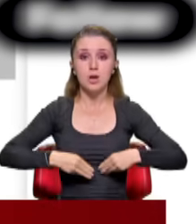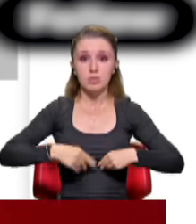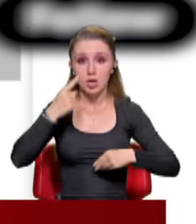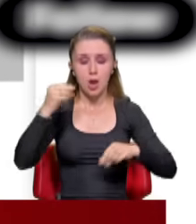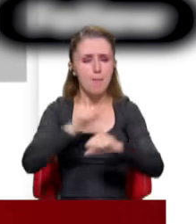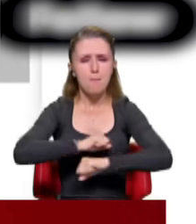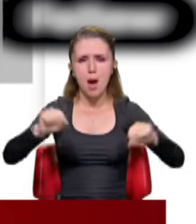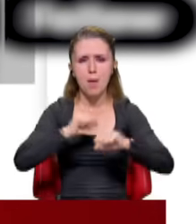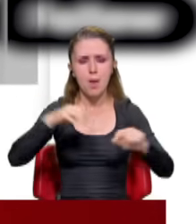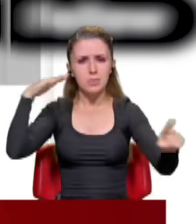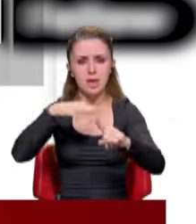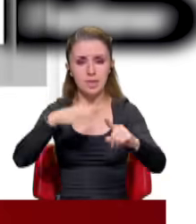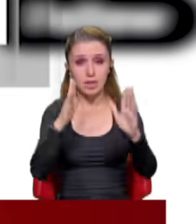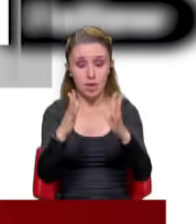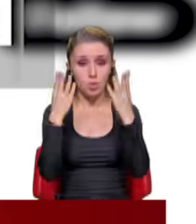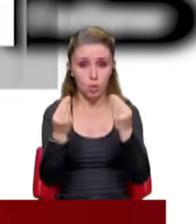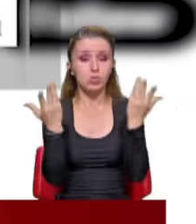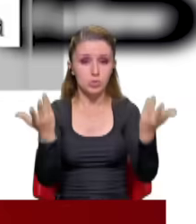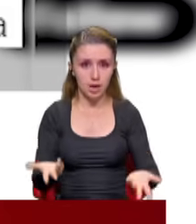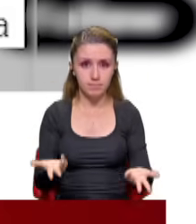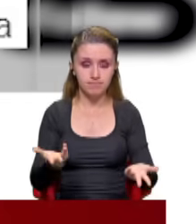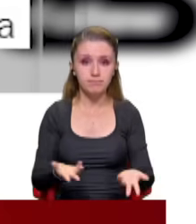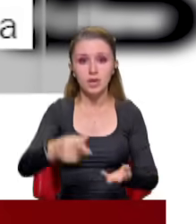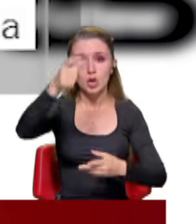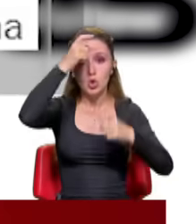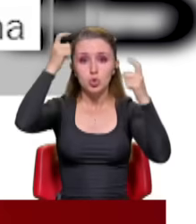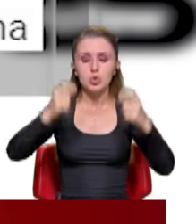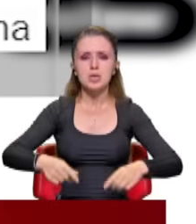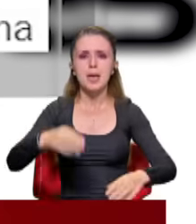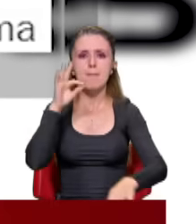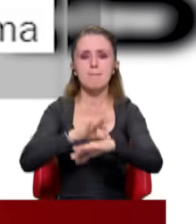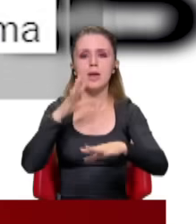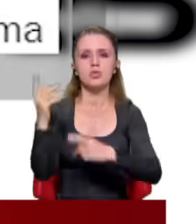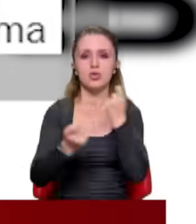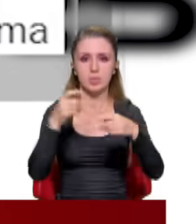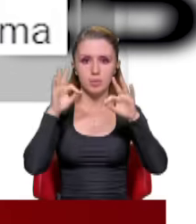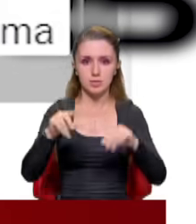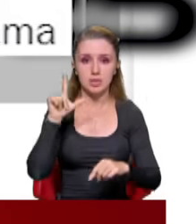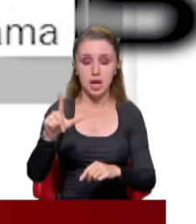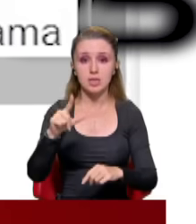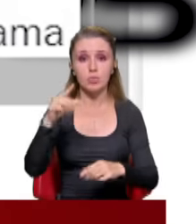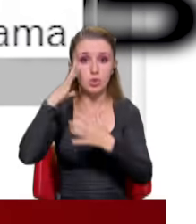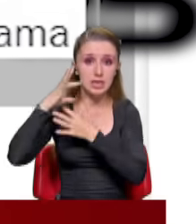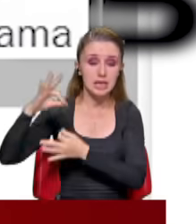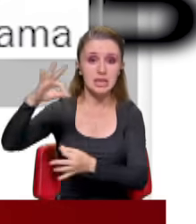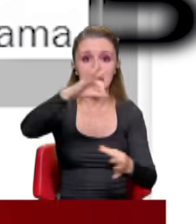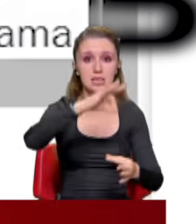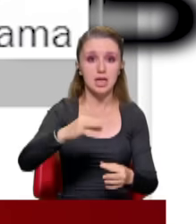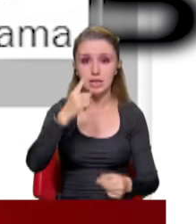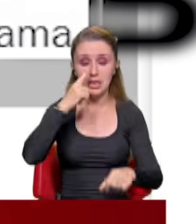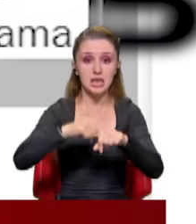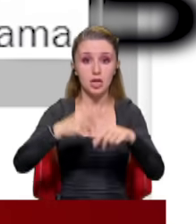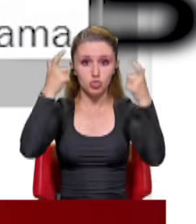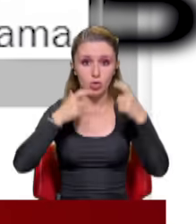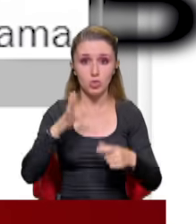üzerine bombalar bırakılmaya ısrarla devam ederse Türkiye süratle devreye girmeli tarihi insani ve inan sorumluluğunun